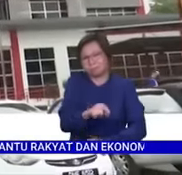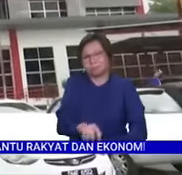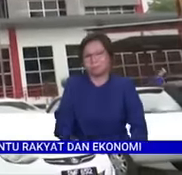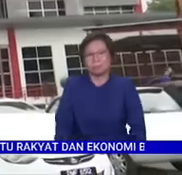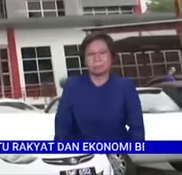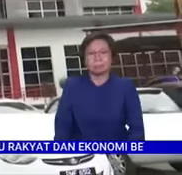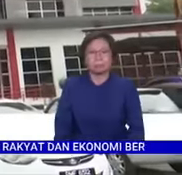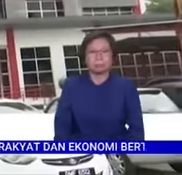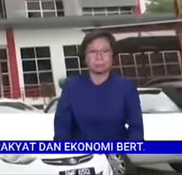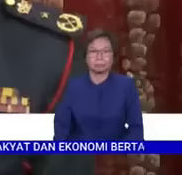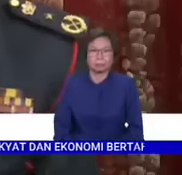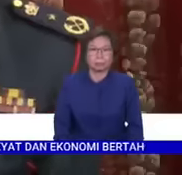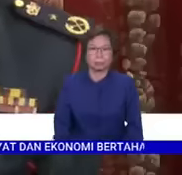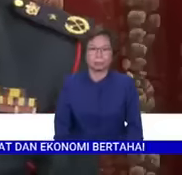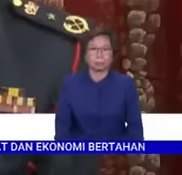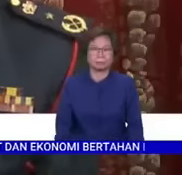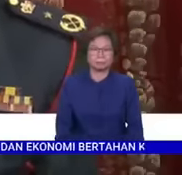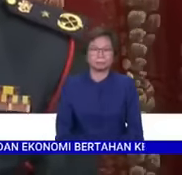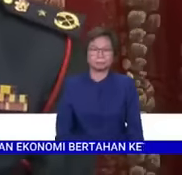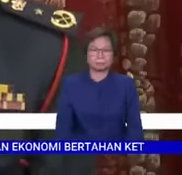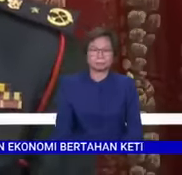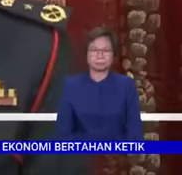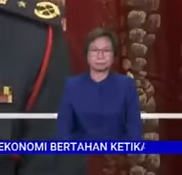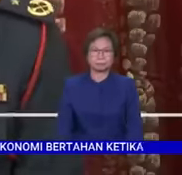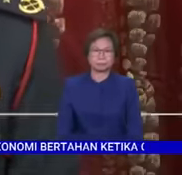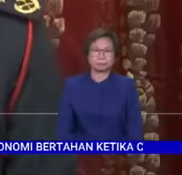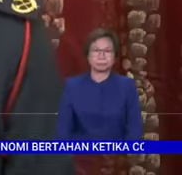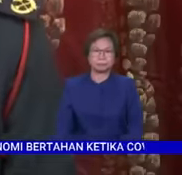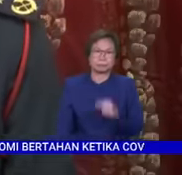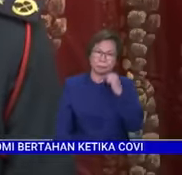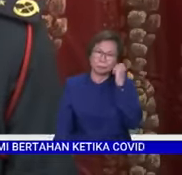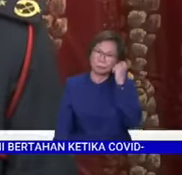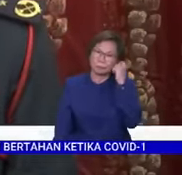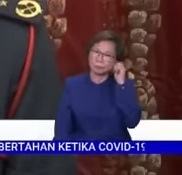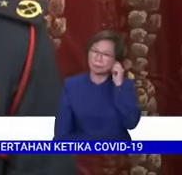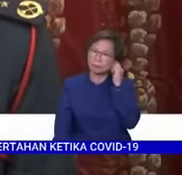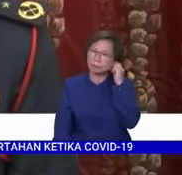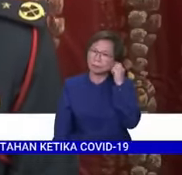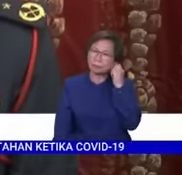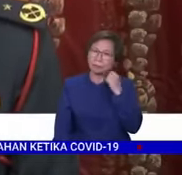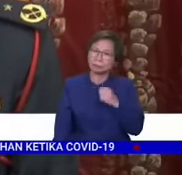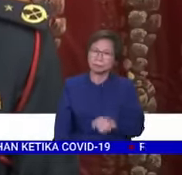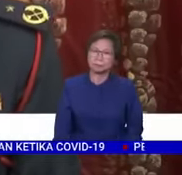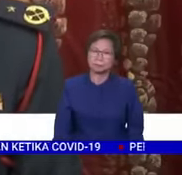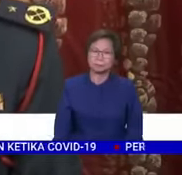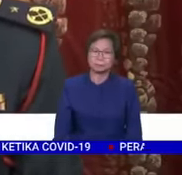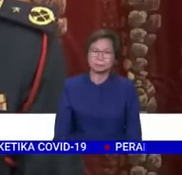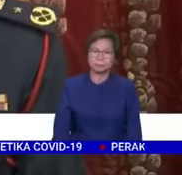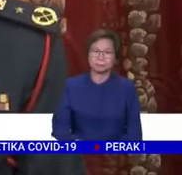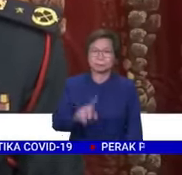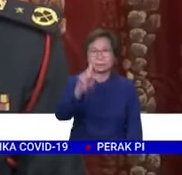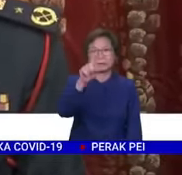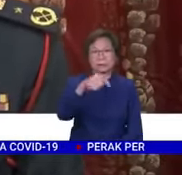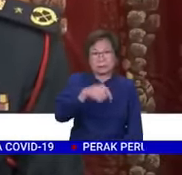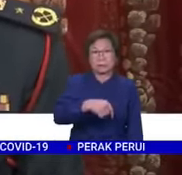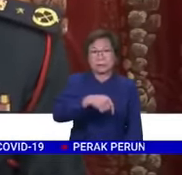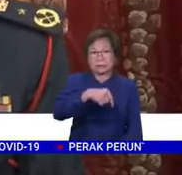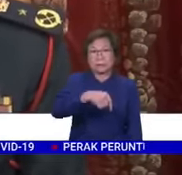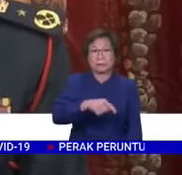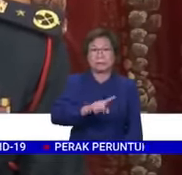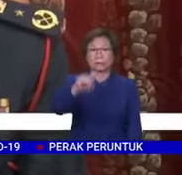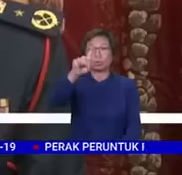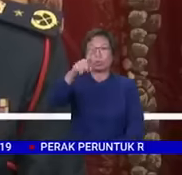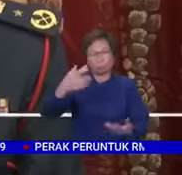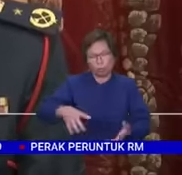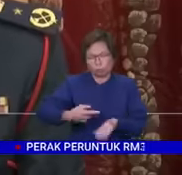hai hai Hai jadi ya Hahaha iya merupakan satu bekal yang